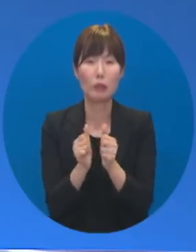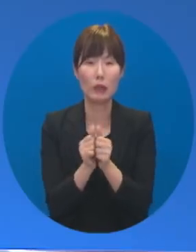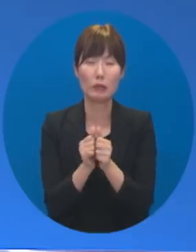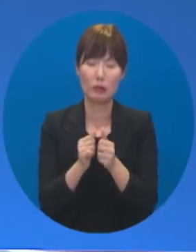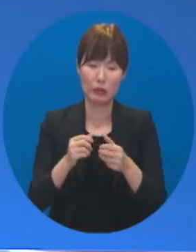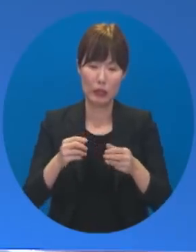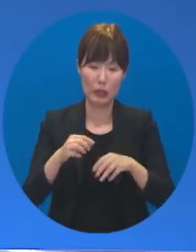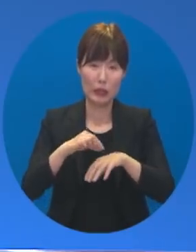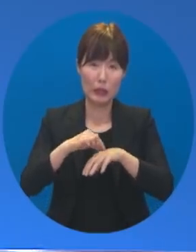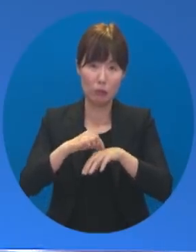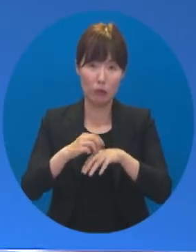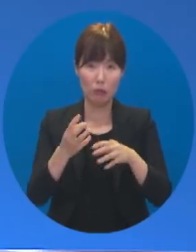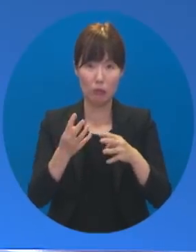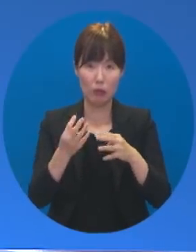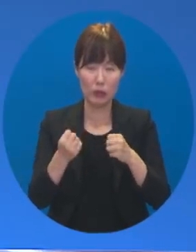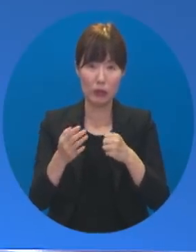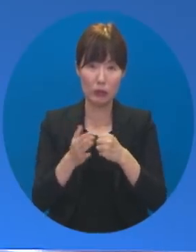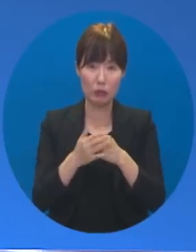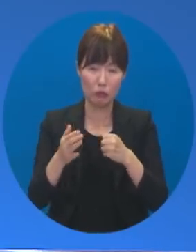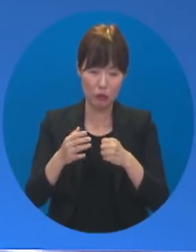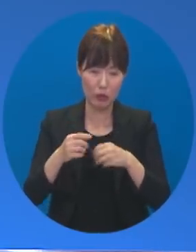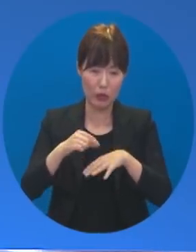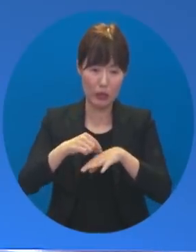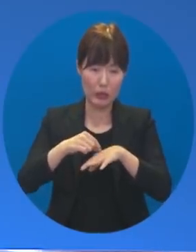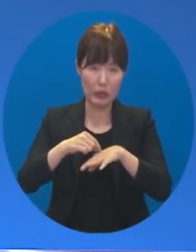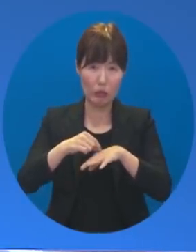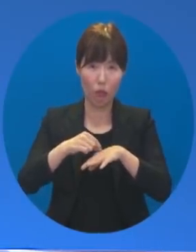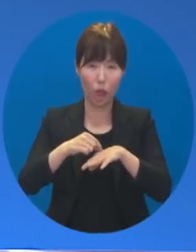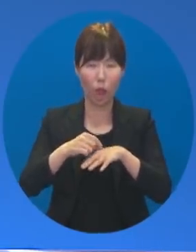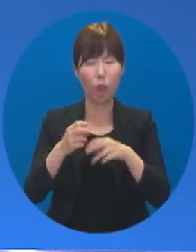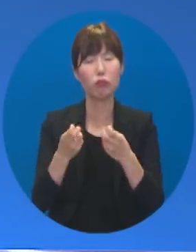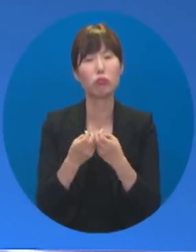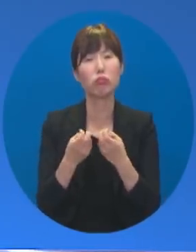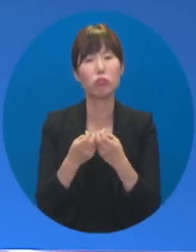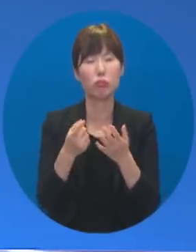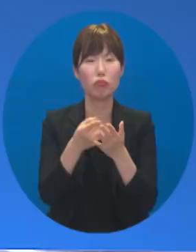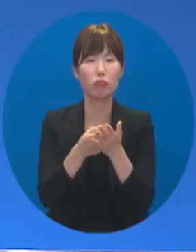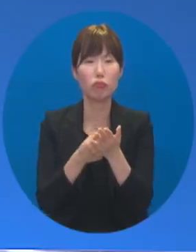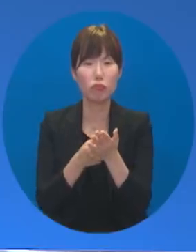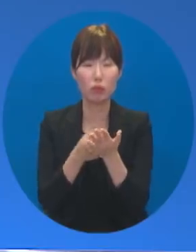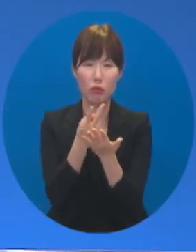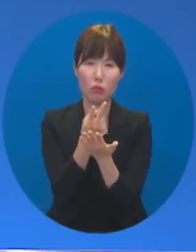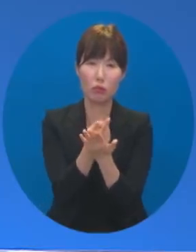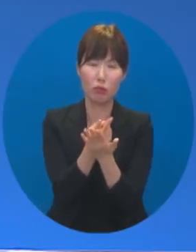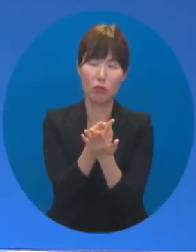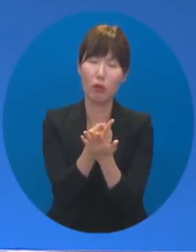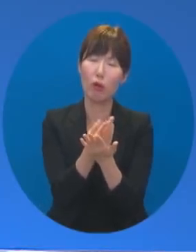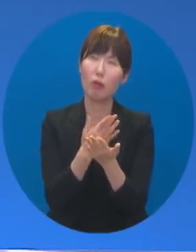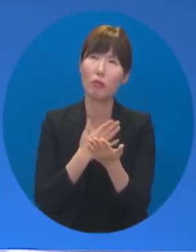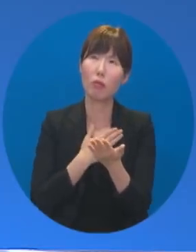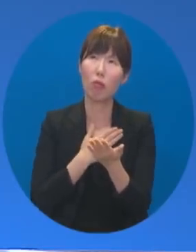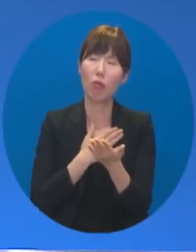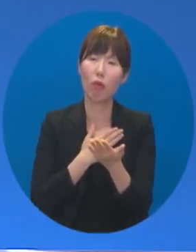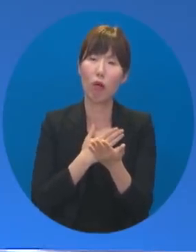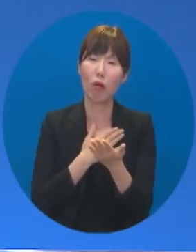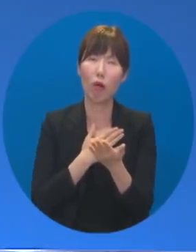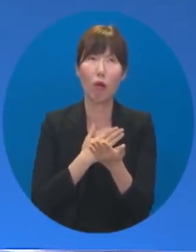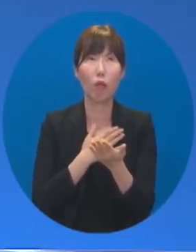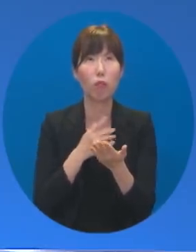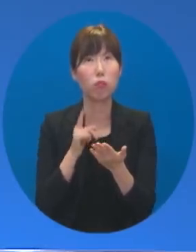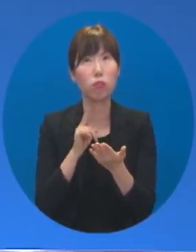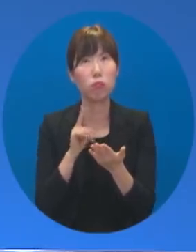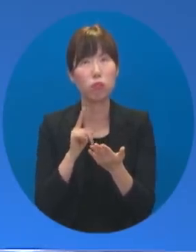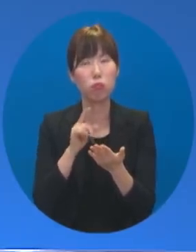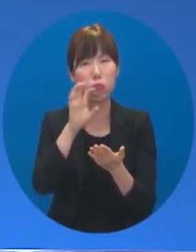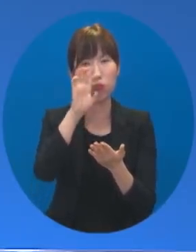수술 때 누워서 내가 뭘 하고 있을까 집에 와보니까 막